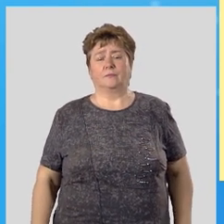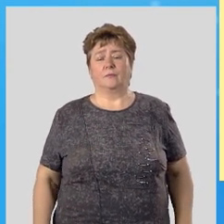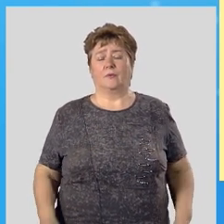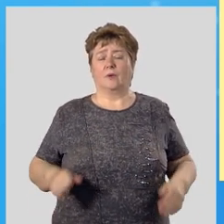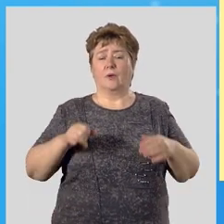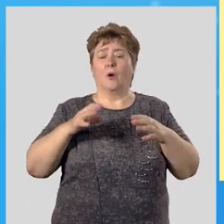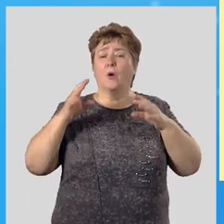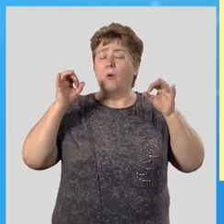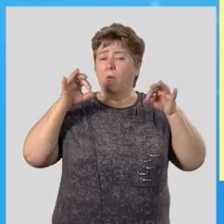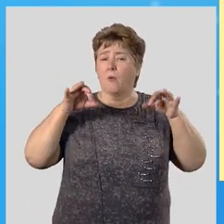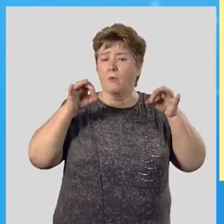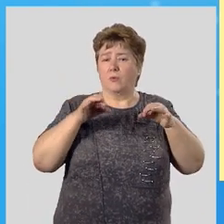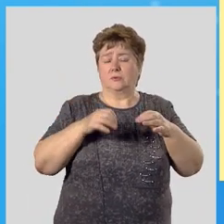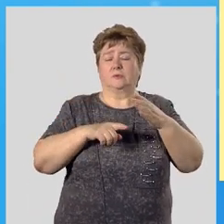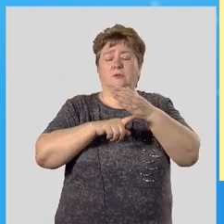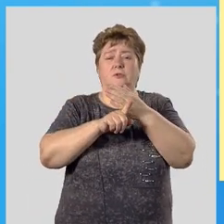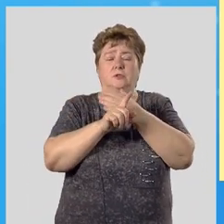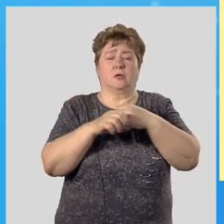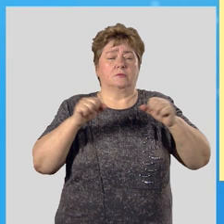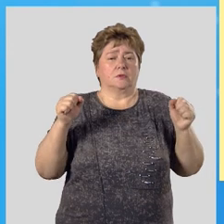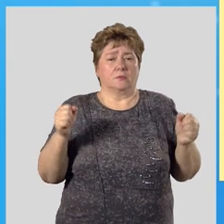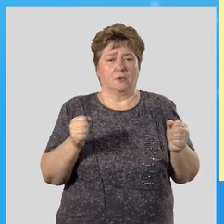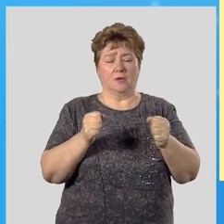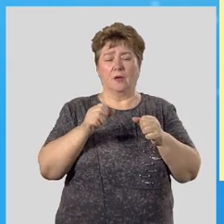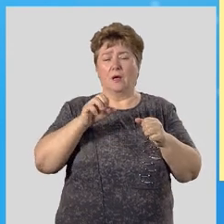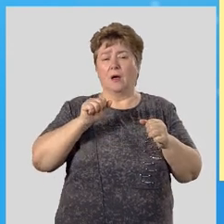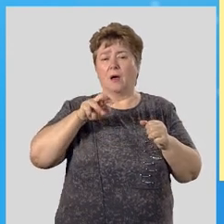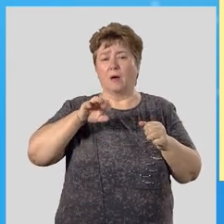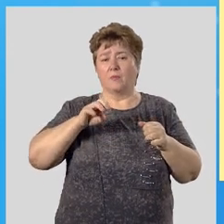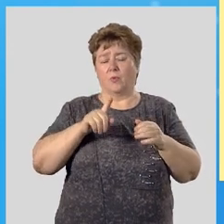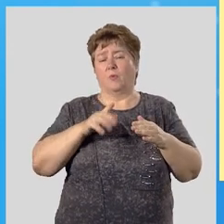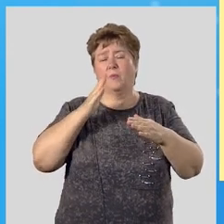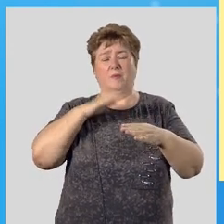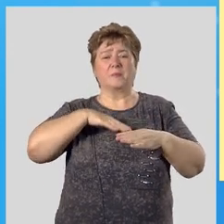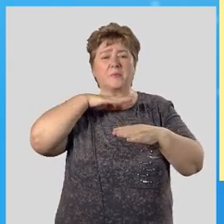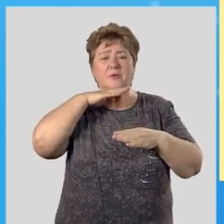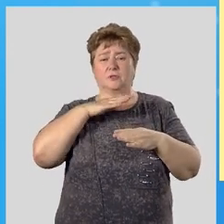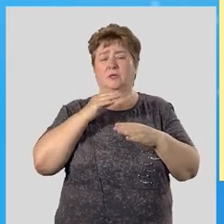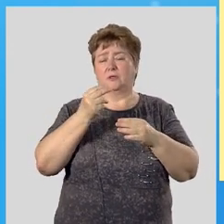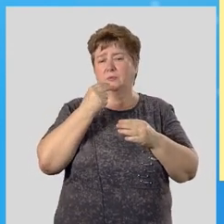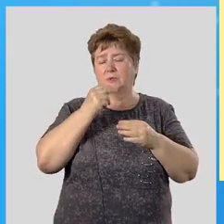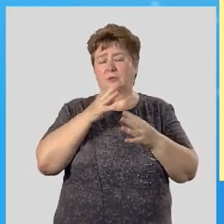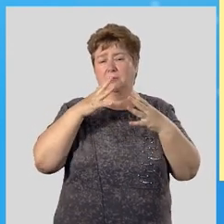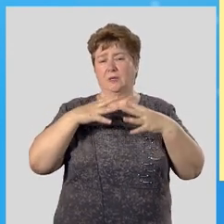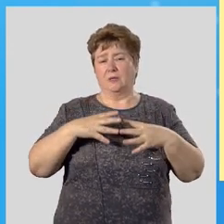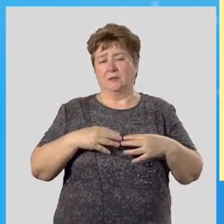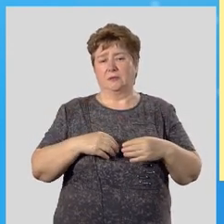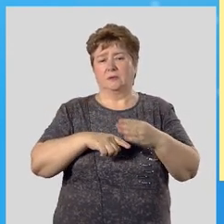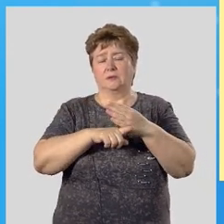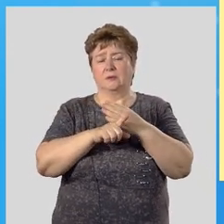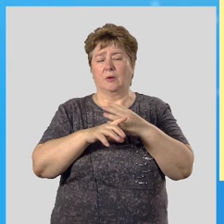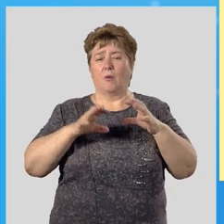А осенью, при наступлении холодов, амеба перестает питаться. Тело ее